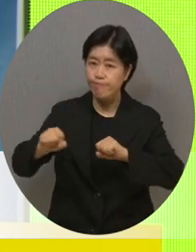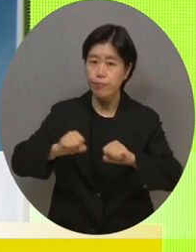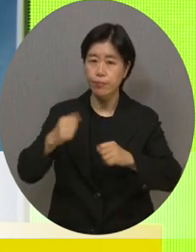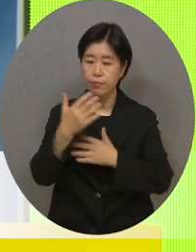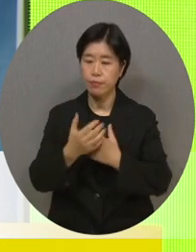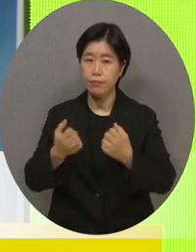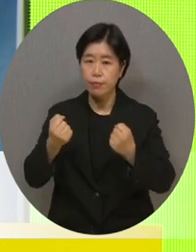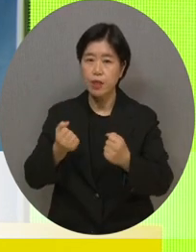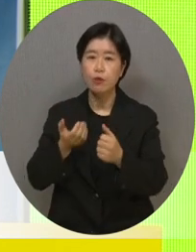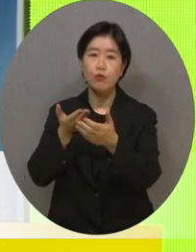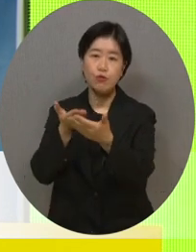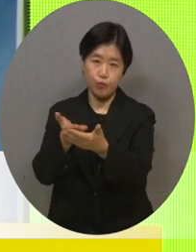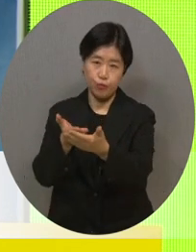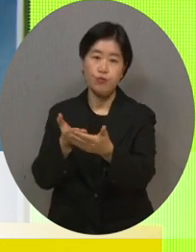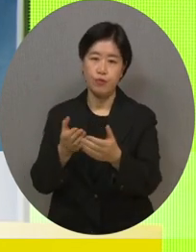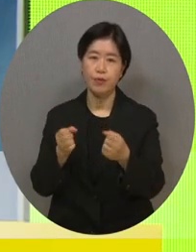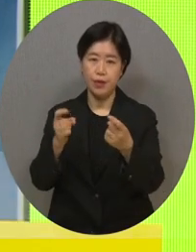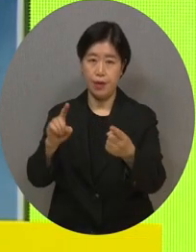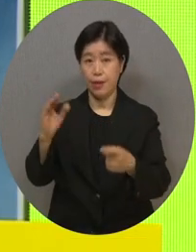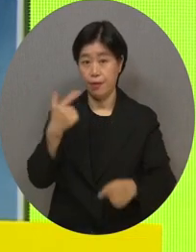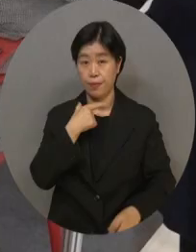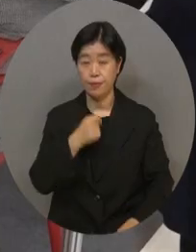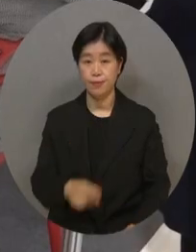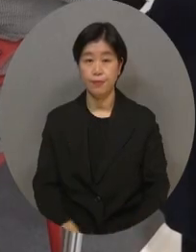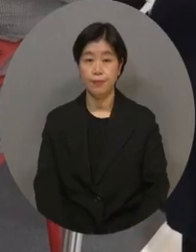건강을 제공하는 계기가 되길 바랍니다.